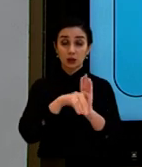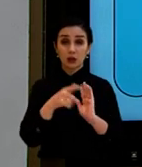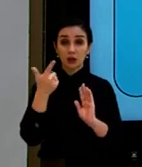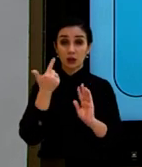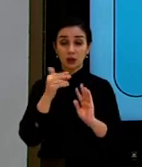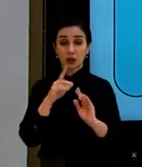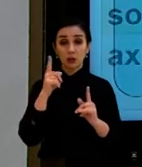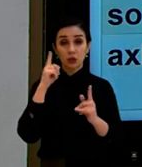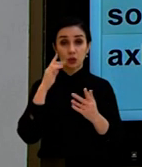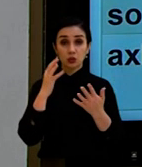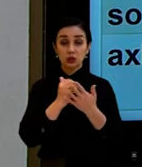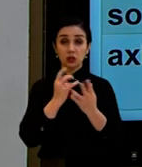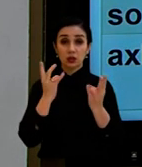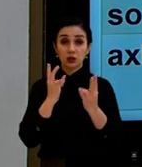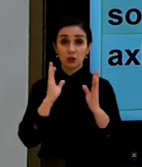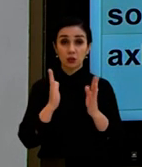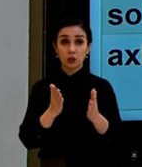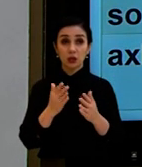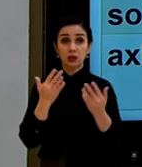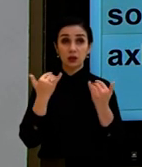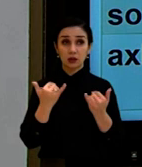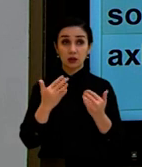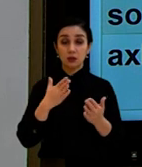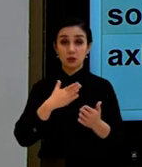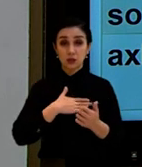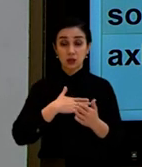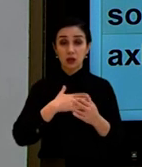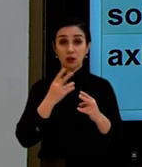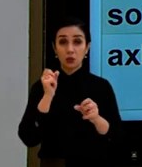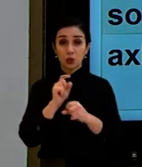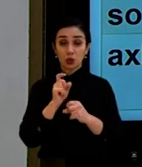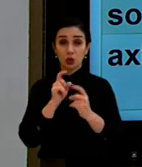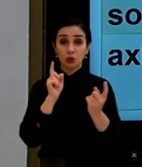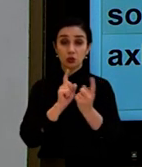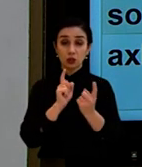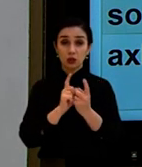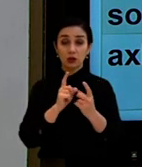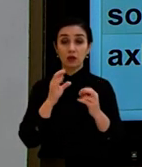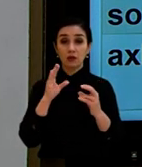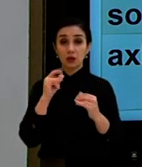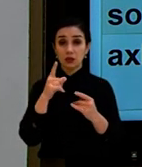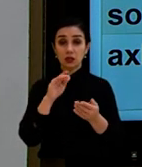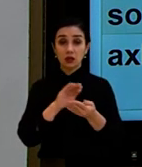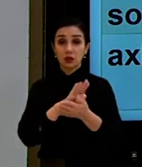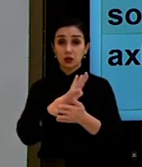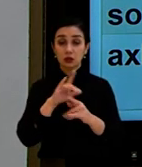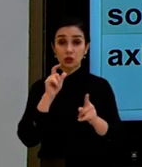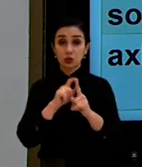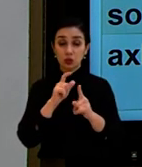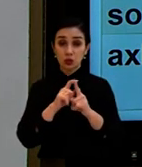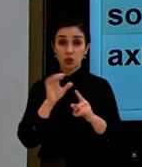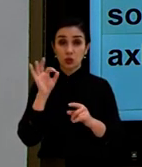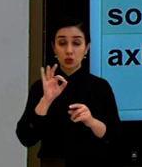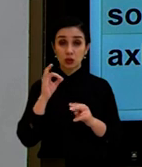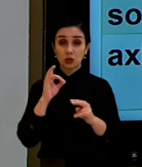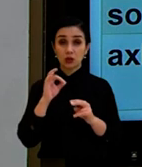tuzishingiz kerak bo'ladi. Endi bizga buyruqda uchraydigan va sizga notanish bo'lgan so'zlar yuzasidan